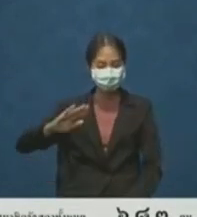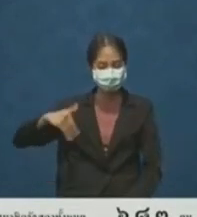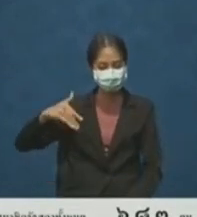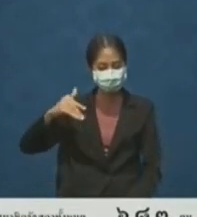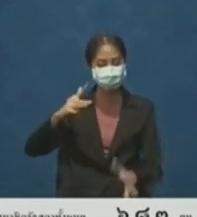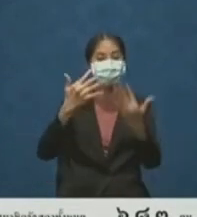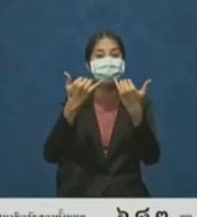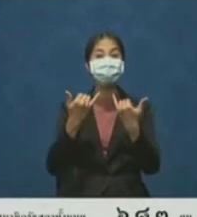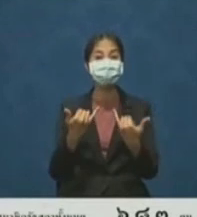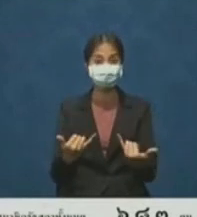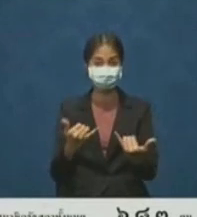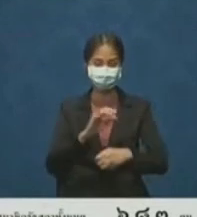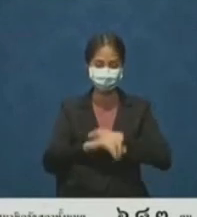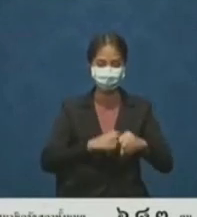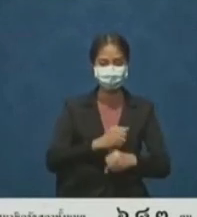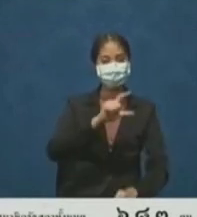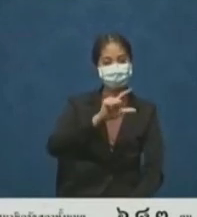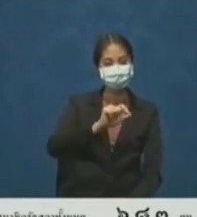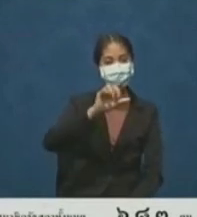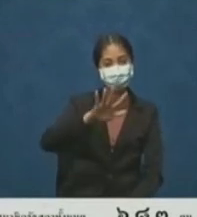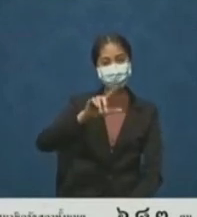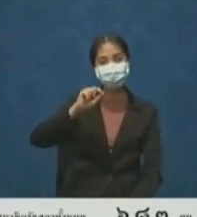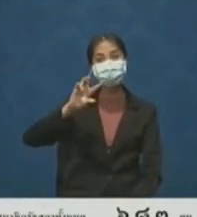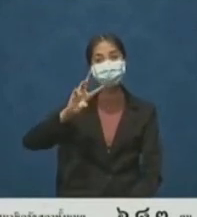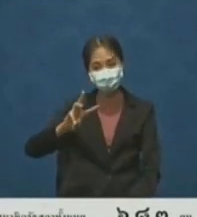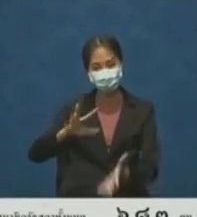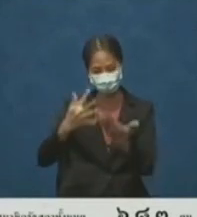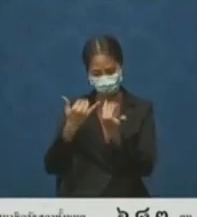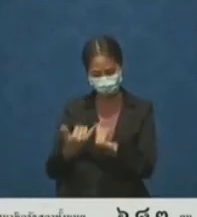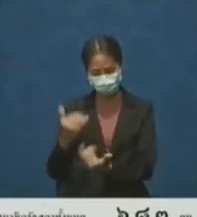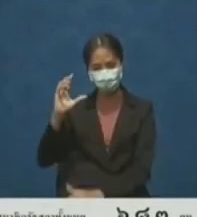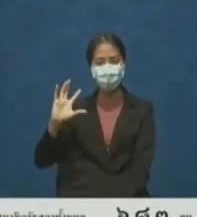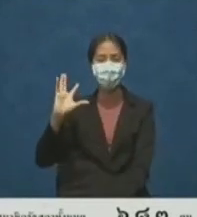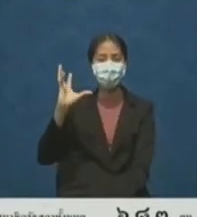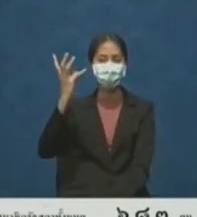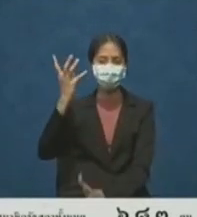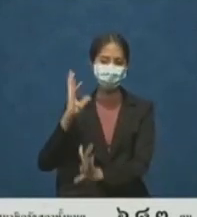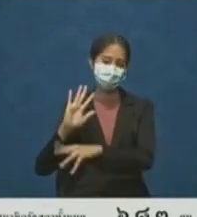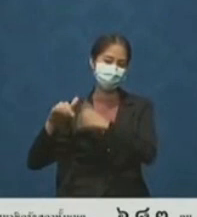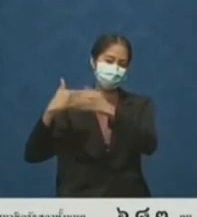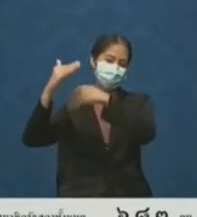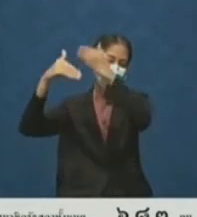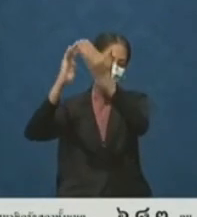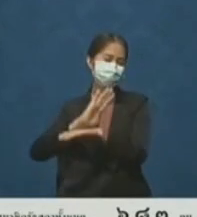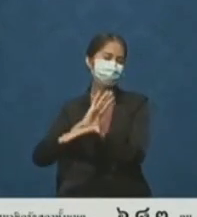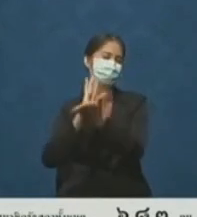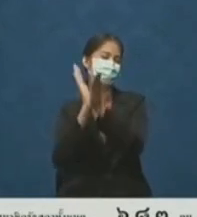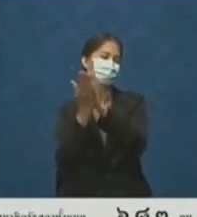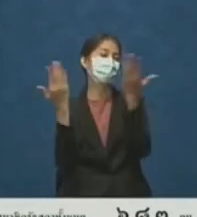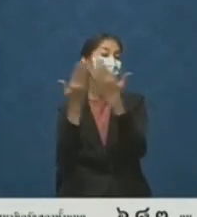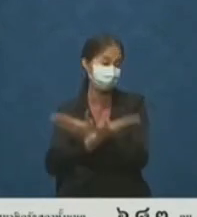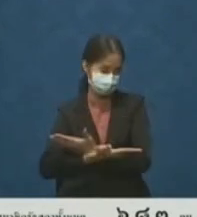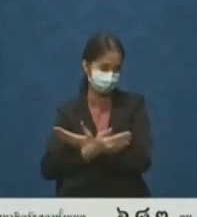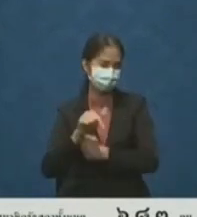แต่ว่าพอมาถึงวันนี้เข้าสู่ปีที่25 26เนี่ยการพัฒนาการของโลกมันเปลี่ยนแปลงเราเห็นว่าร่าง